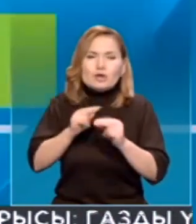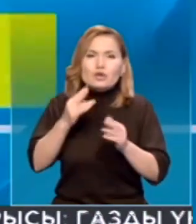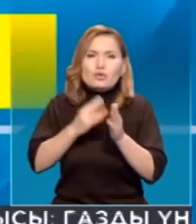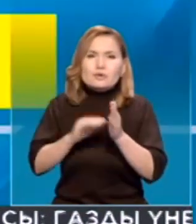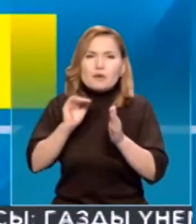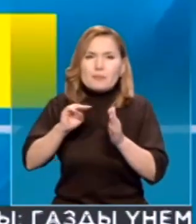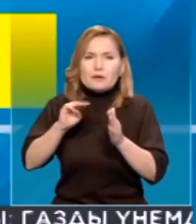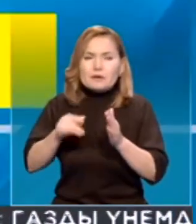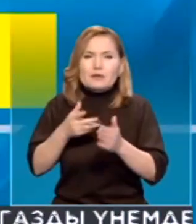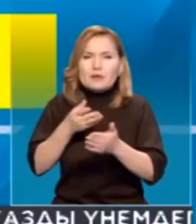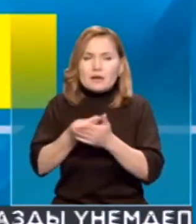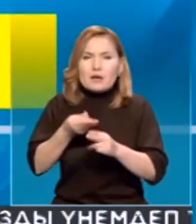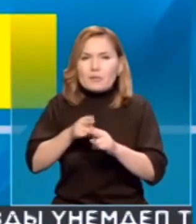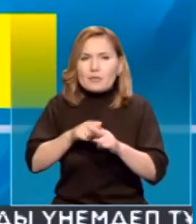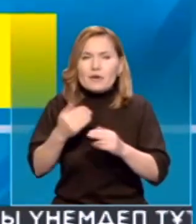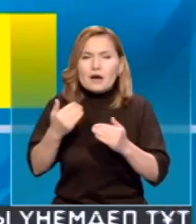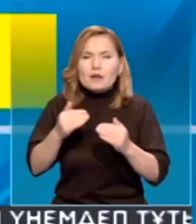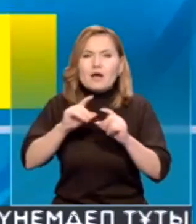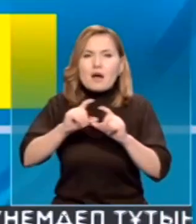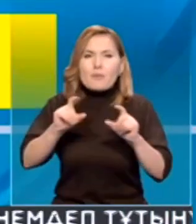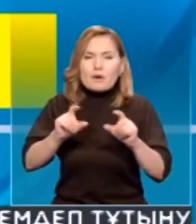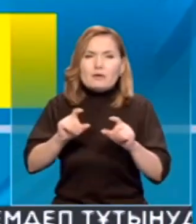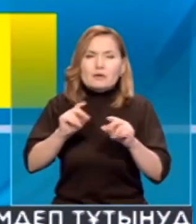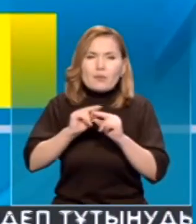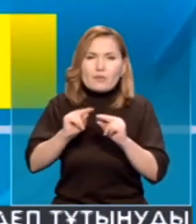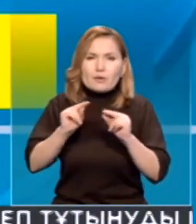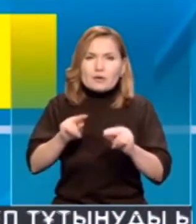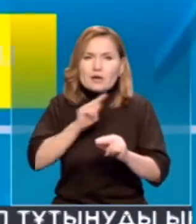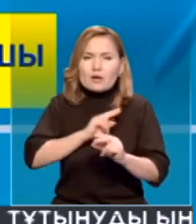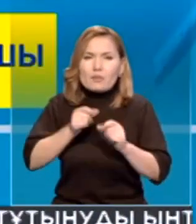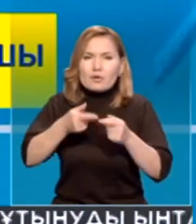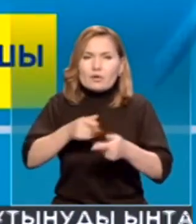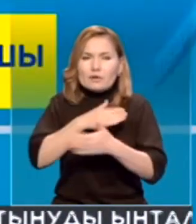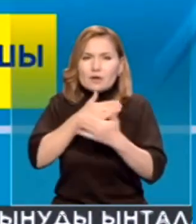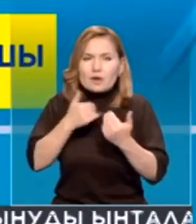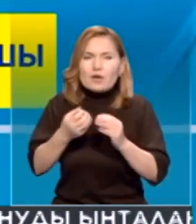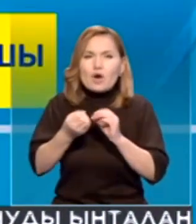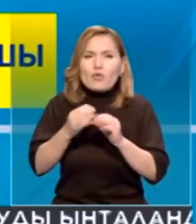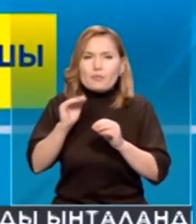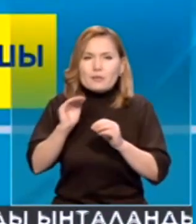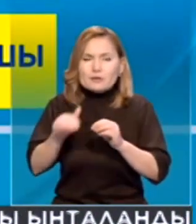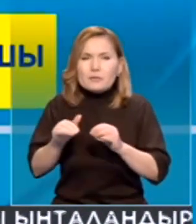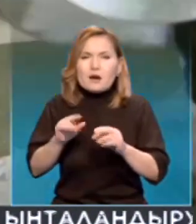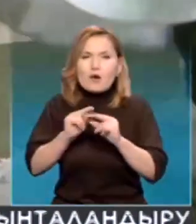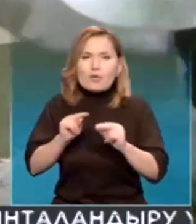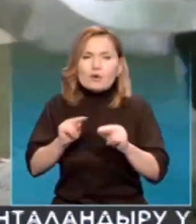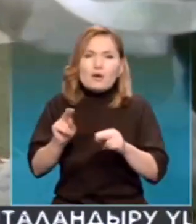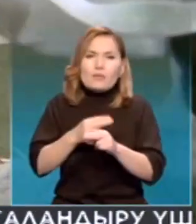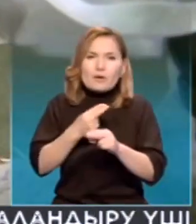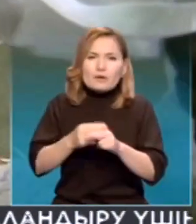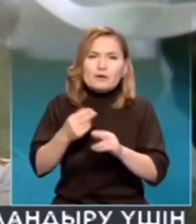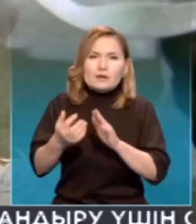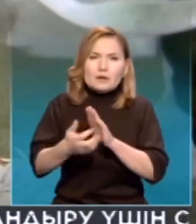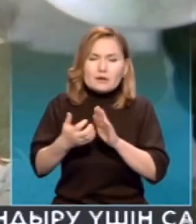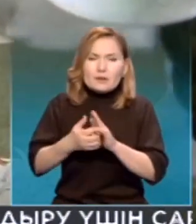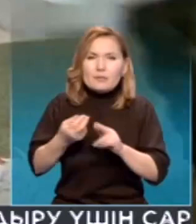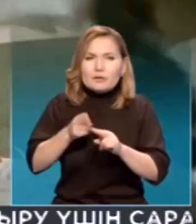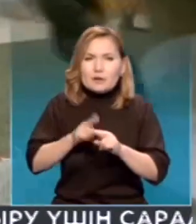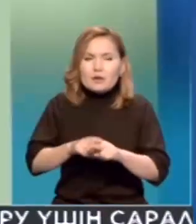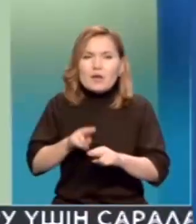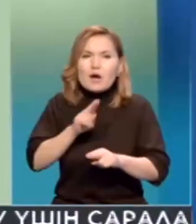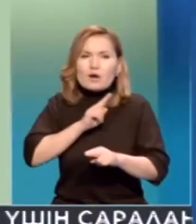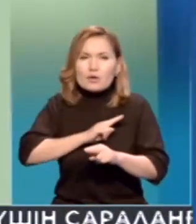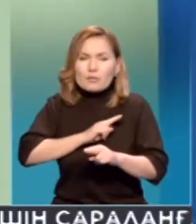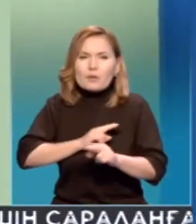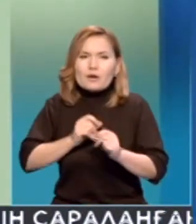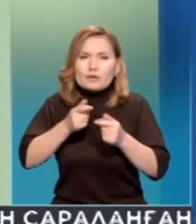теңге төленеді. Соның кесірінен қазір салаға қызығушылық азайып, ел бойынша 15 мың маман жетіспей отыр. Ал балабақшаға келгісі